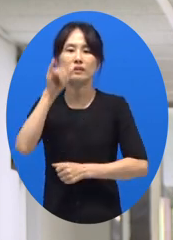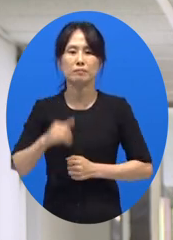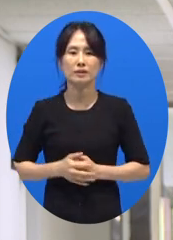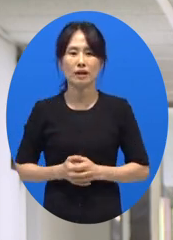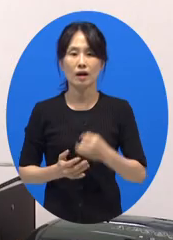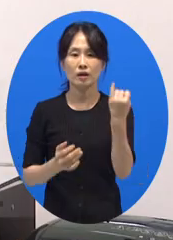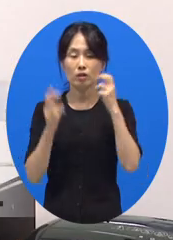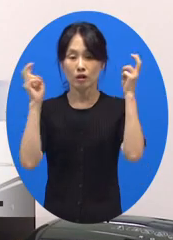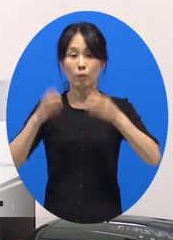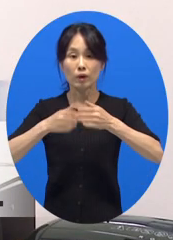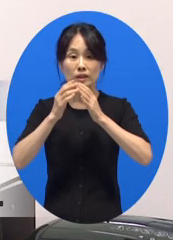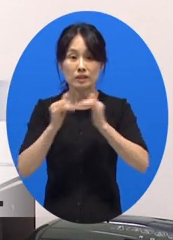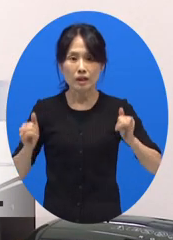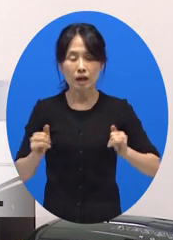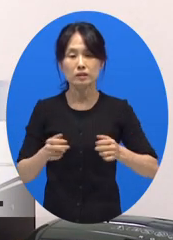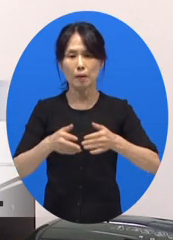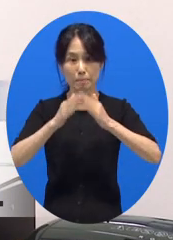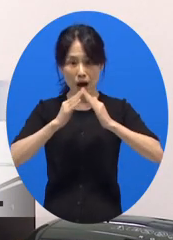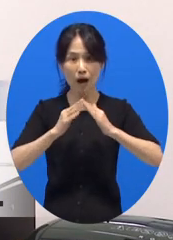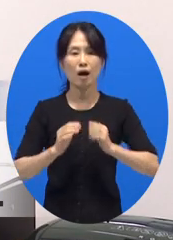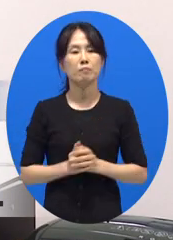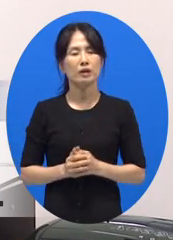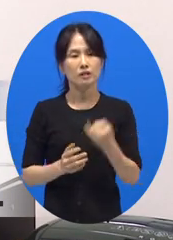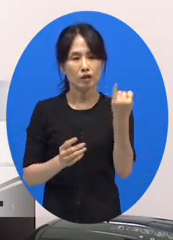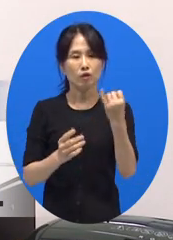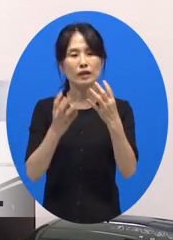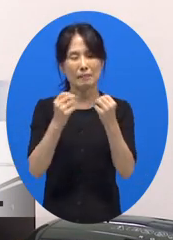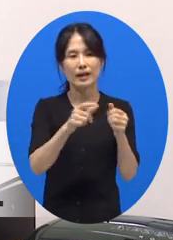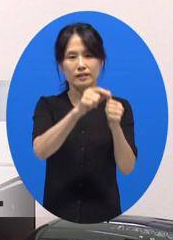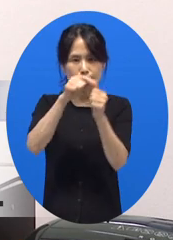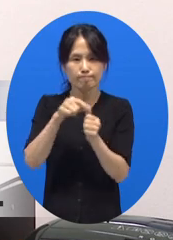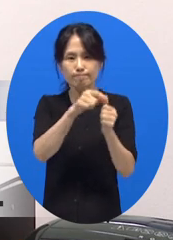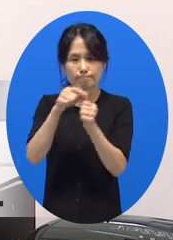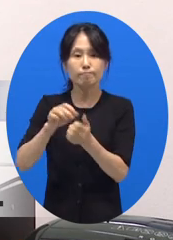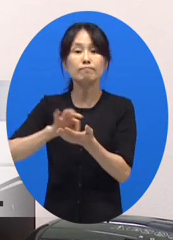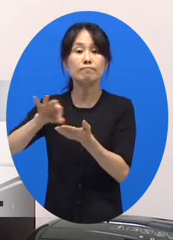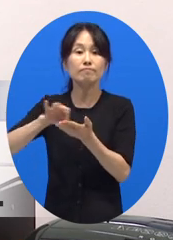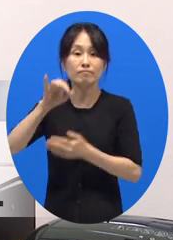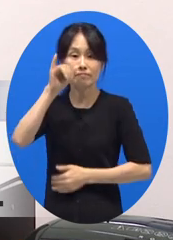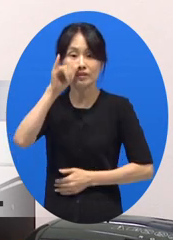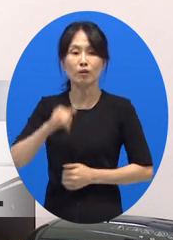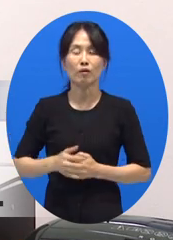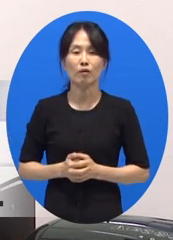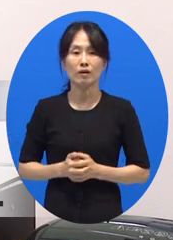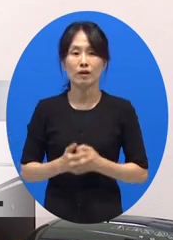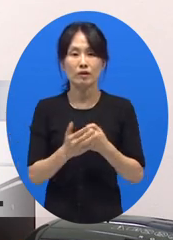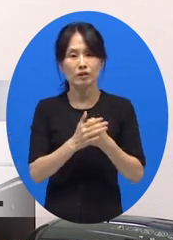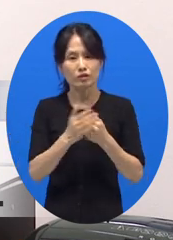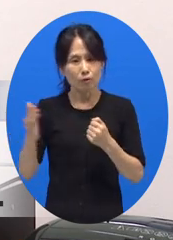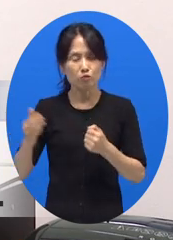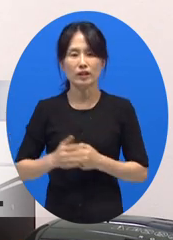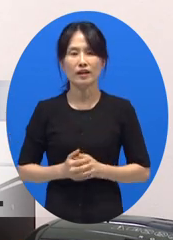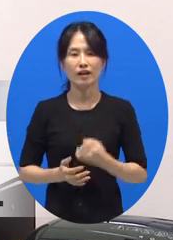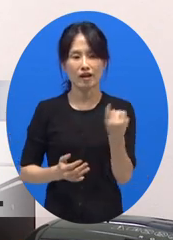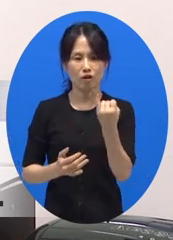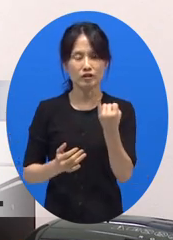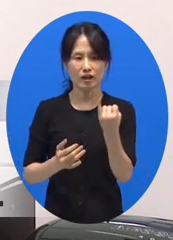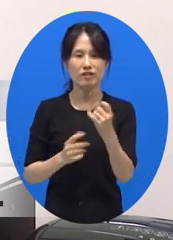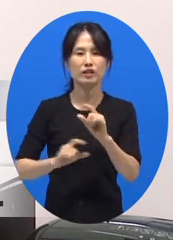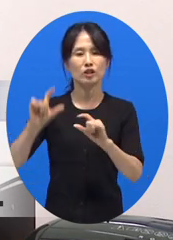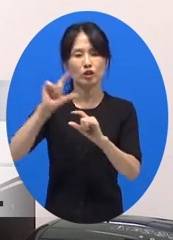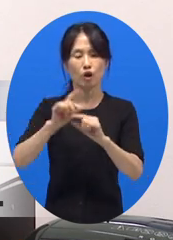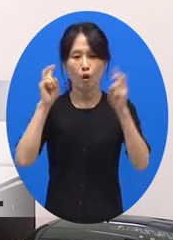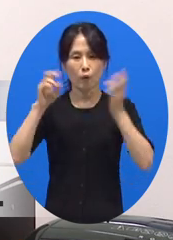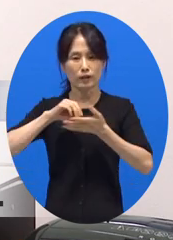지원합니다. 여성 창업자들은 사실 창업을 하면 여성들을 많이 고용을 해서 쓰시게 돼요. 그래서 이게